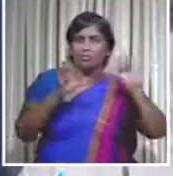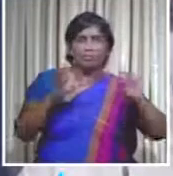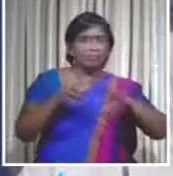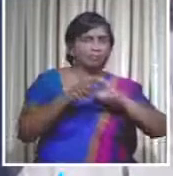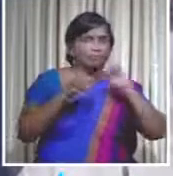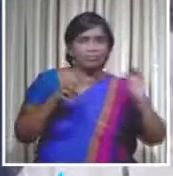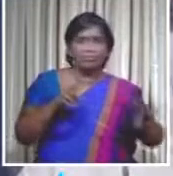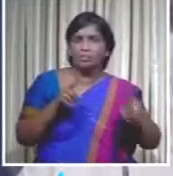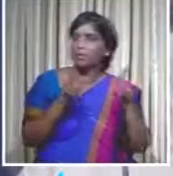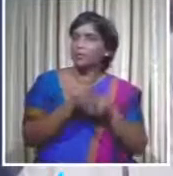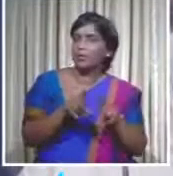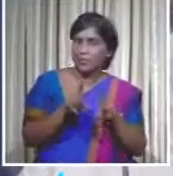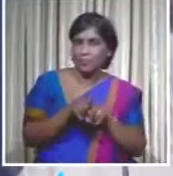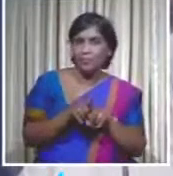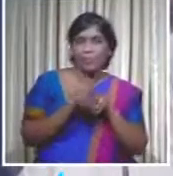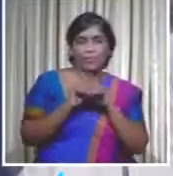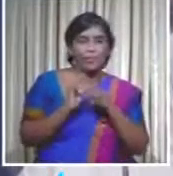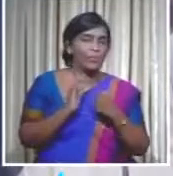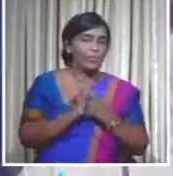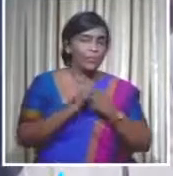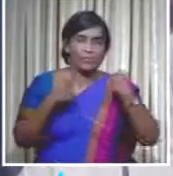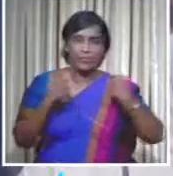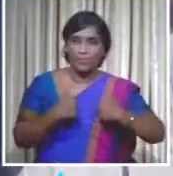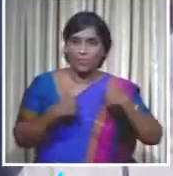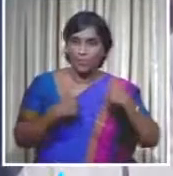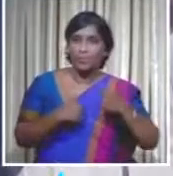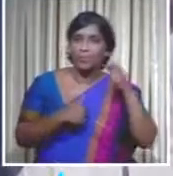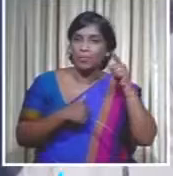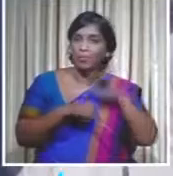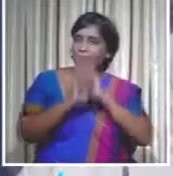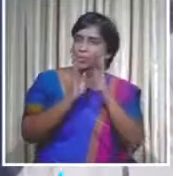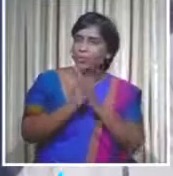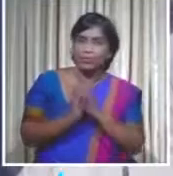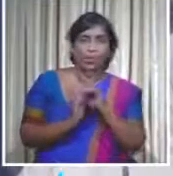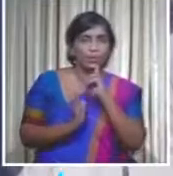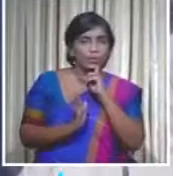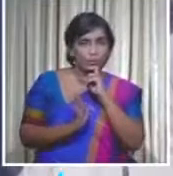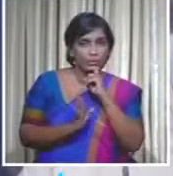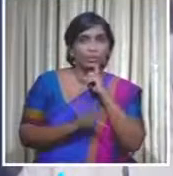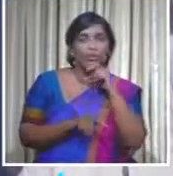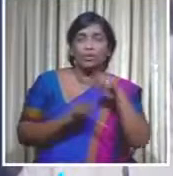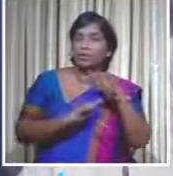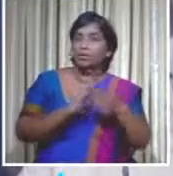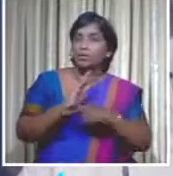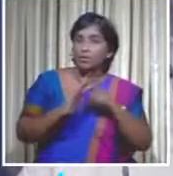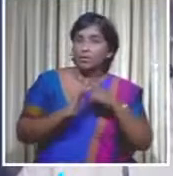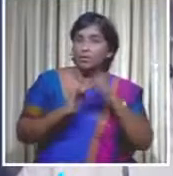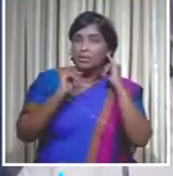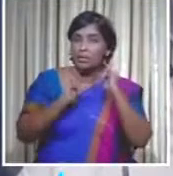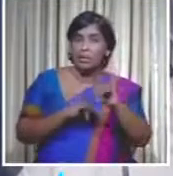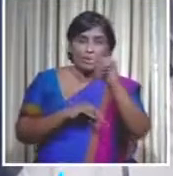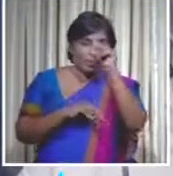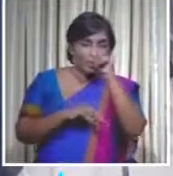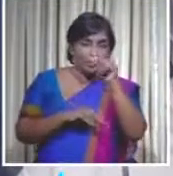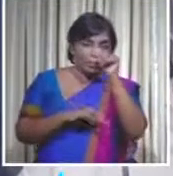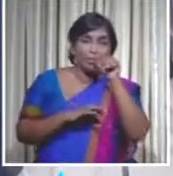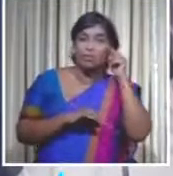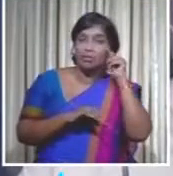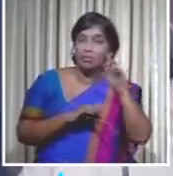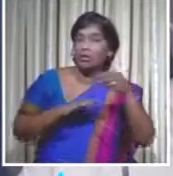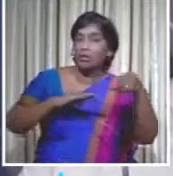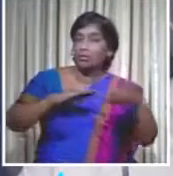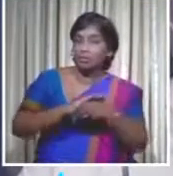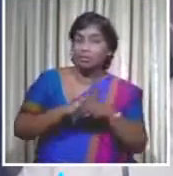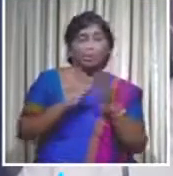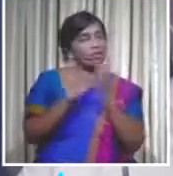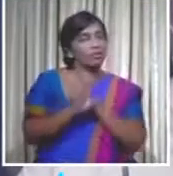इतकोट एवगेम तमाइ गर सभापत्मी ये हेम नडवाक्म मेरटे दूषण वंचा वेणुवेन अल्लस